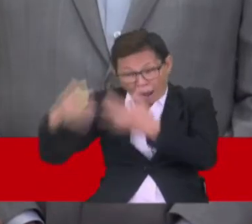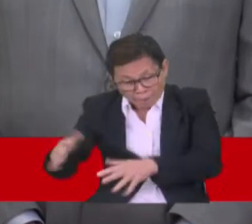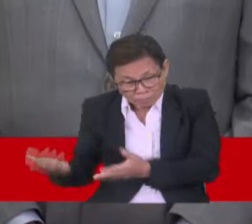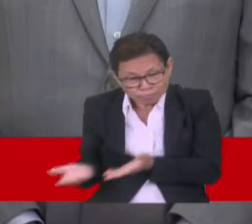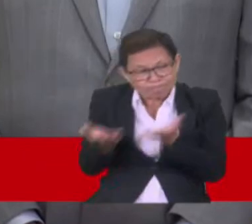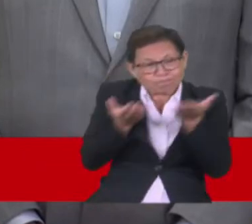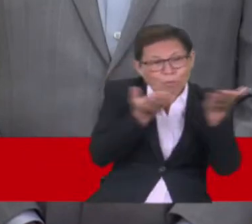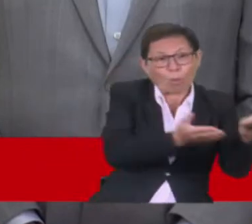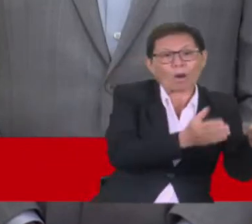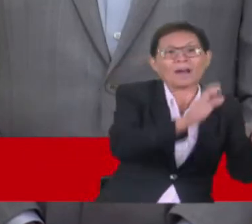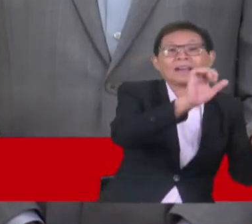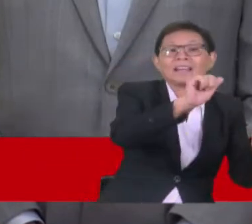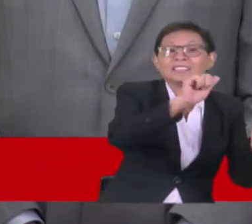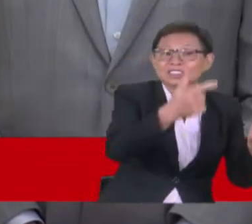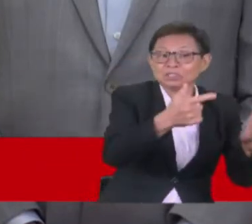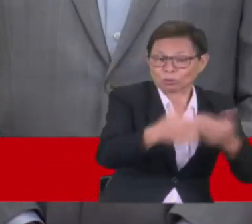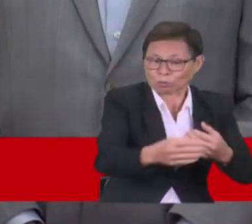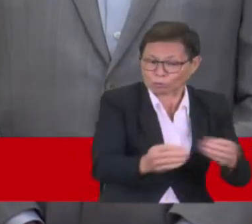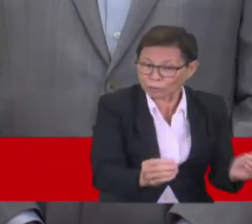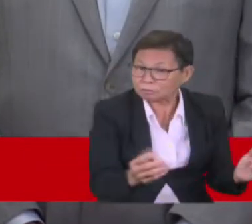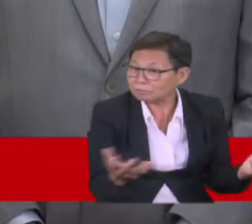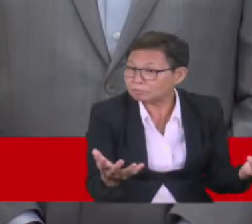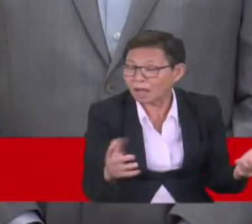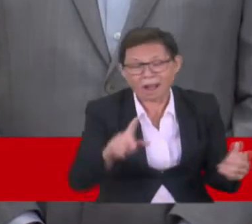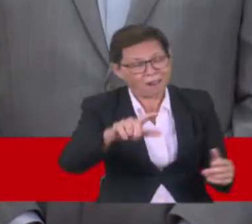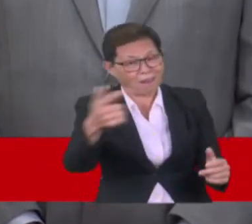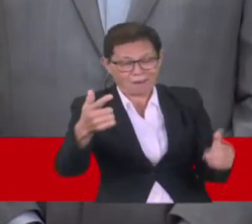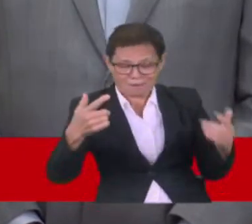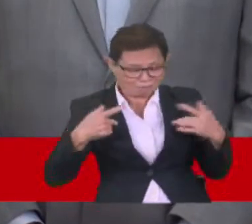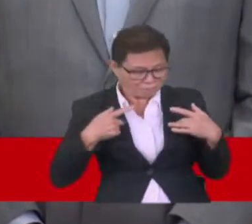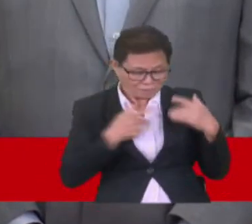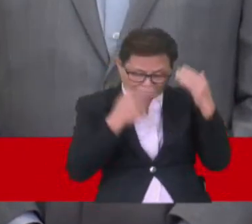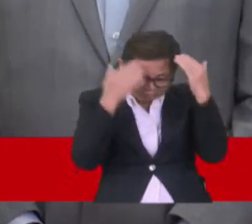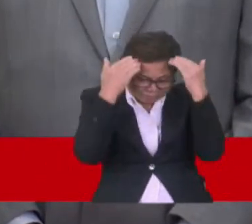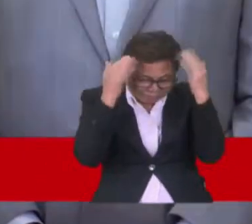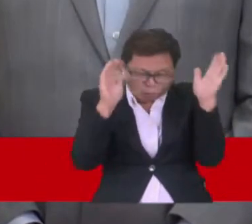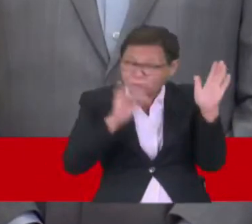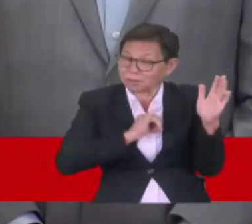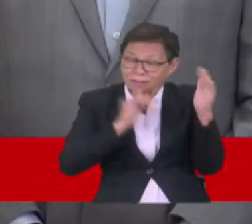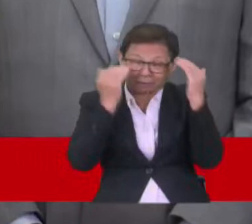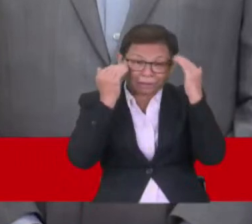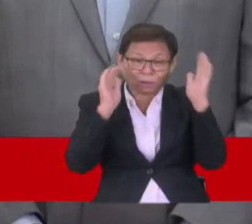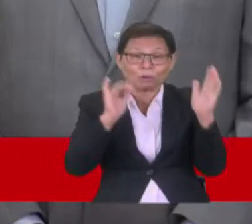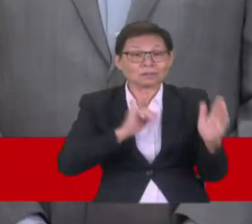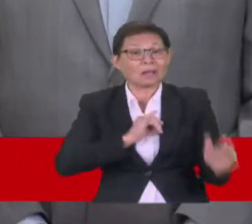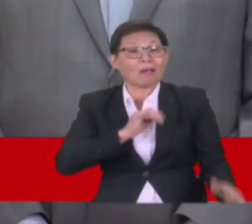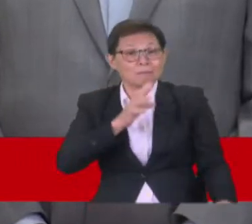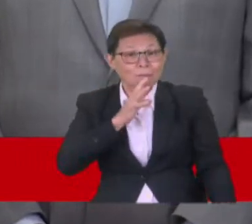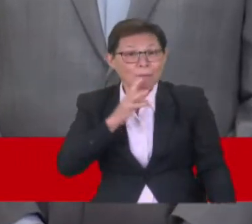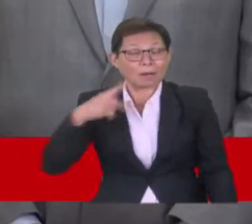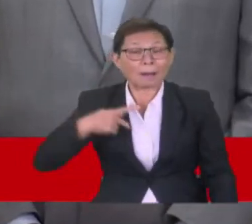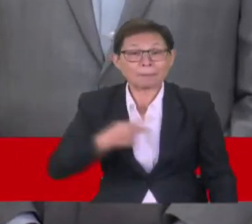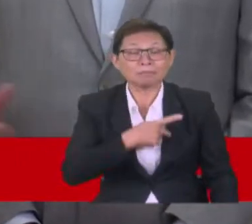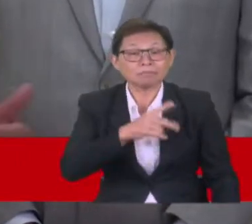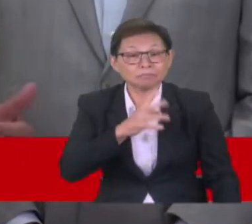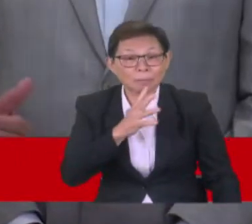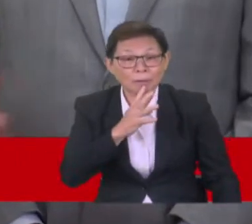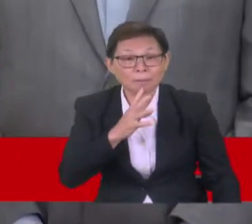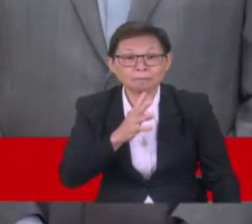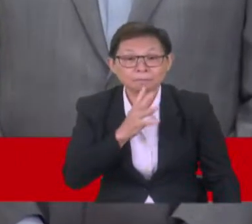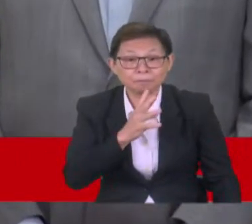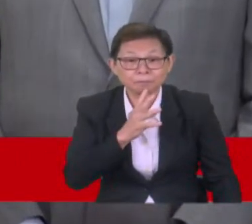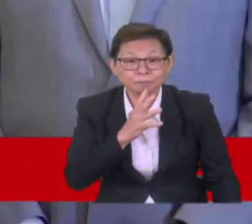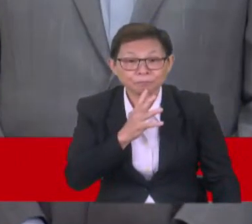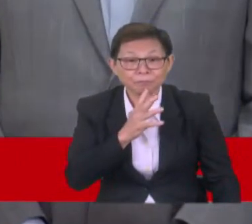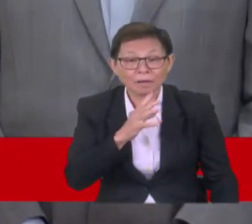proses lebih dari itu saya tidak tahu tapi yang ditegaskan oleh kami dalam